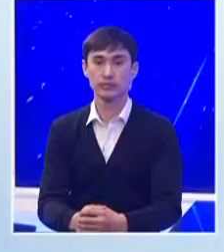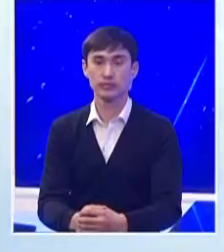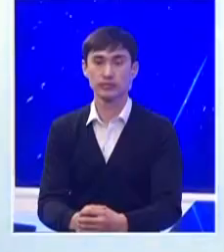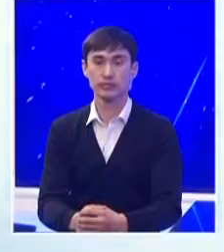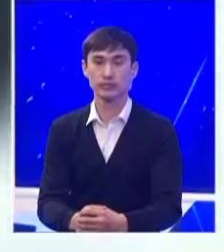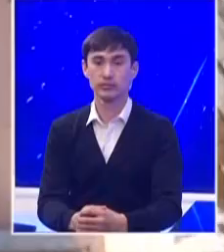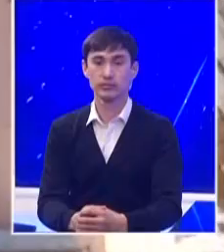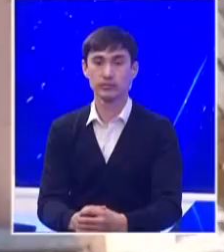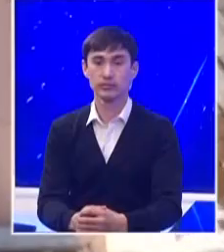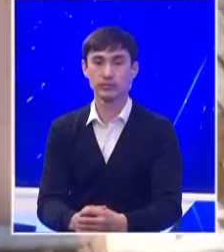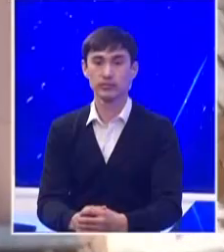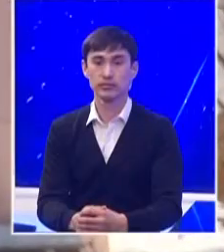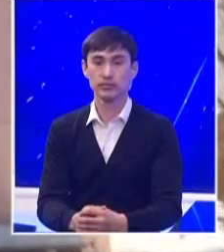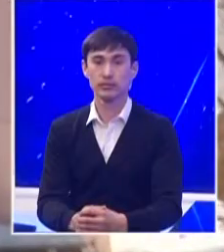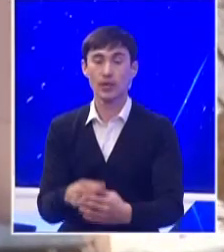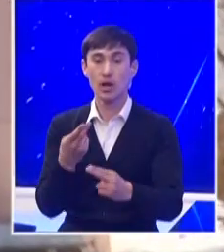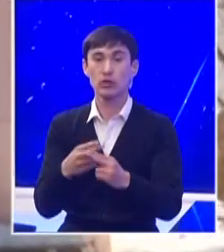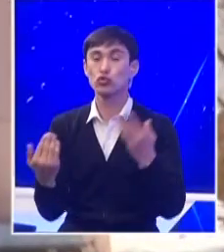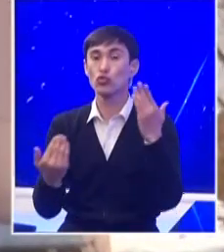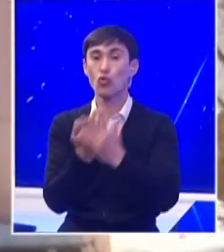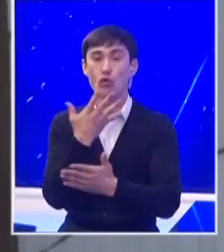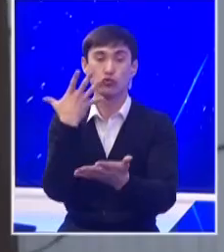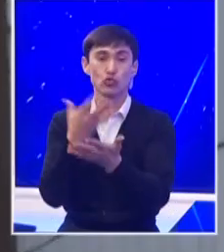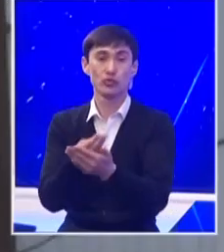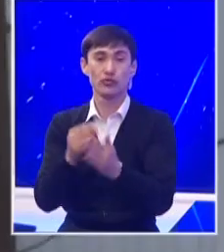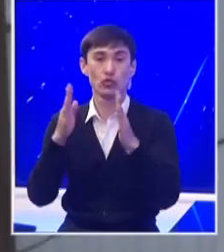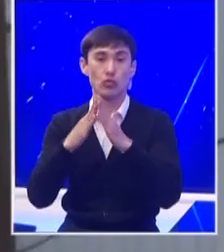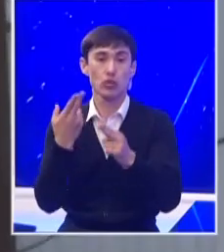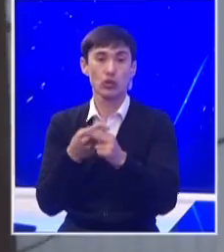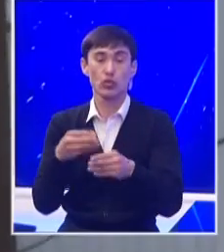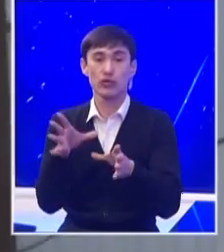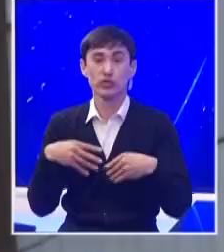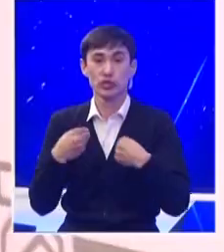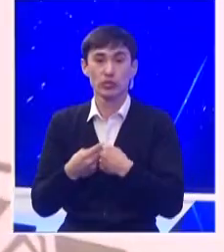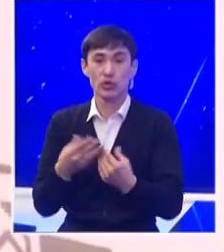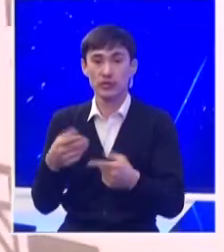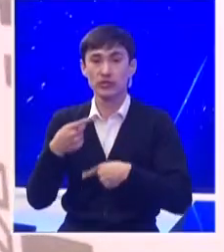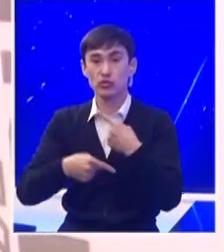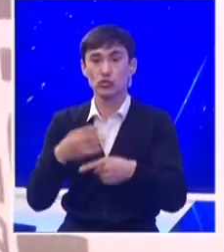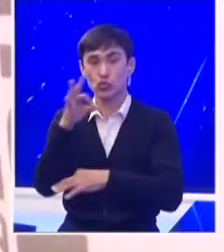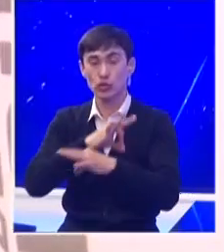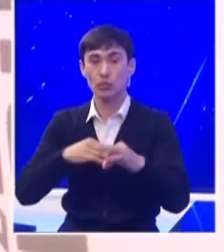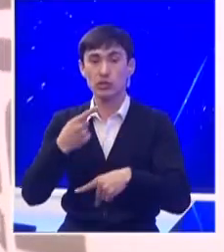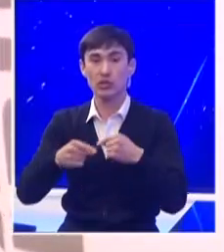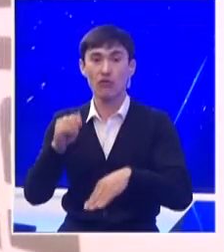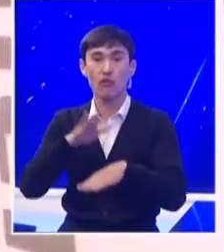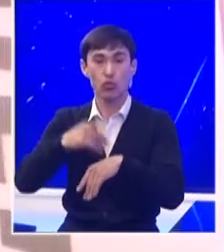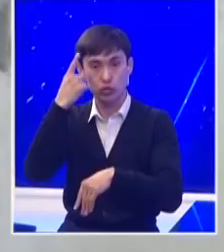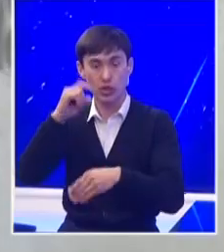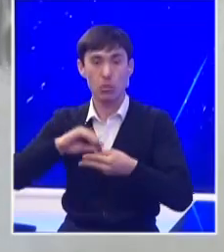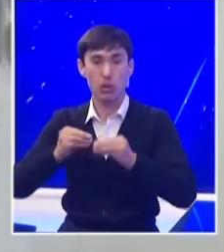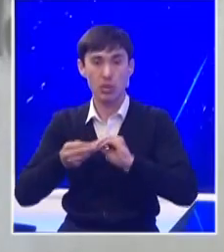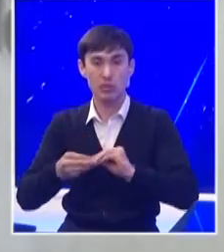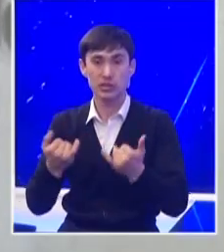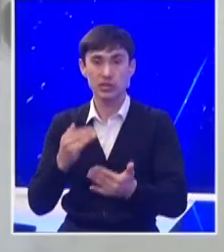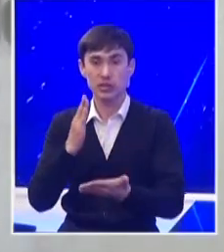Дос, поздравляю! А это уже новый собственный дом, который его семья обрела. Спустя сутки после того, как фонды узнали о проблеме,